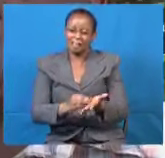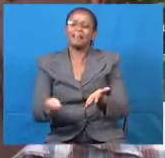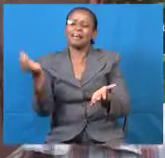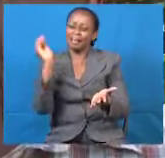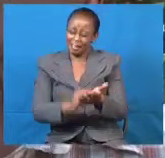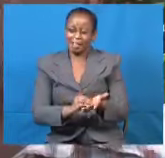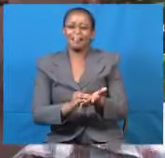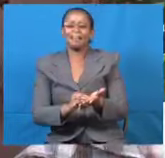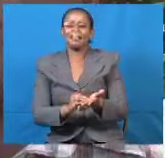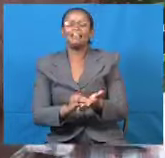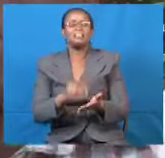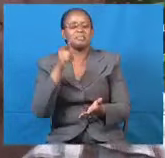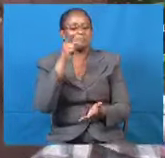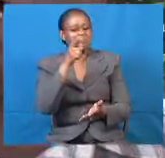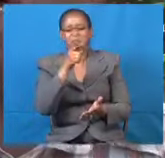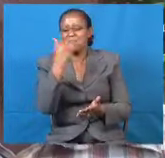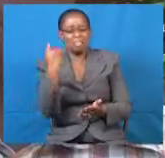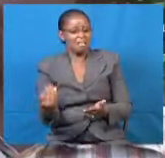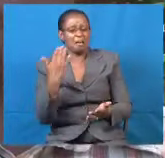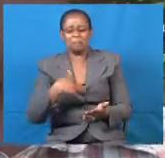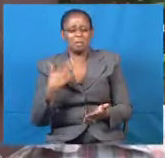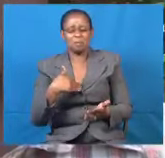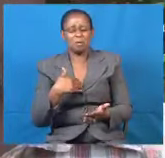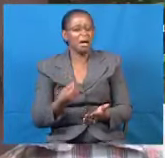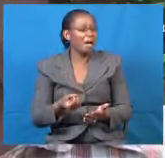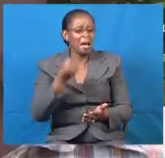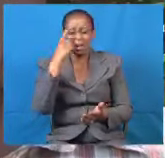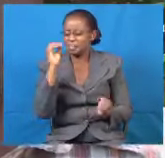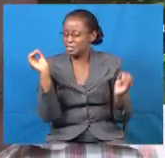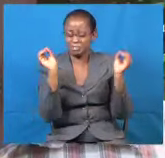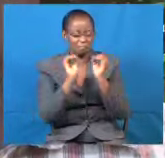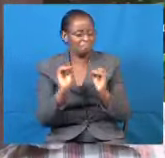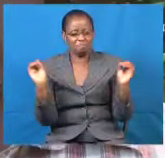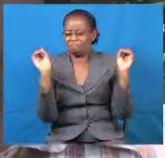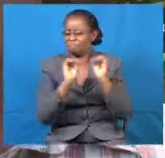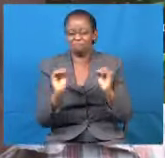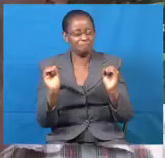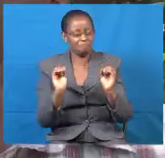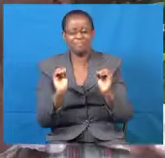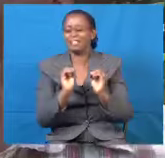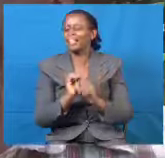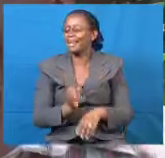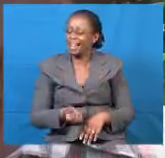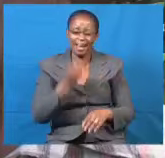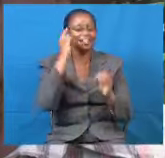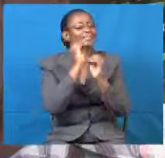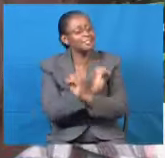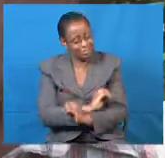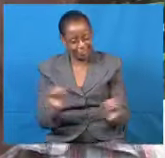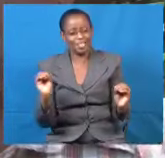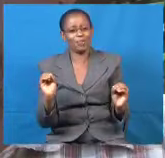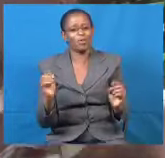nikwax udia Tena na narud Tena ya kwamba nyin vizari vya sasa hamele you don't understand